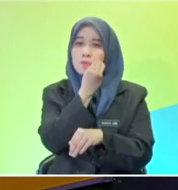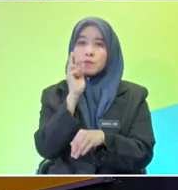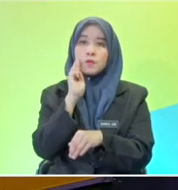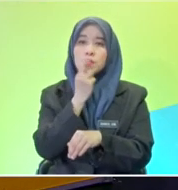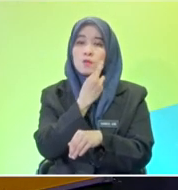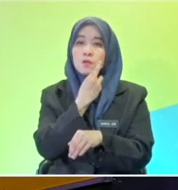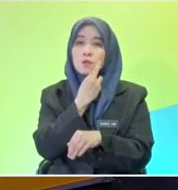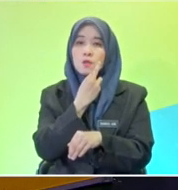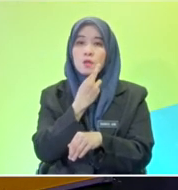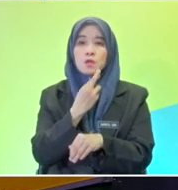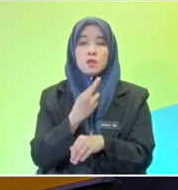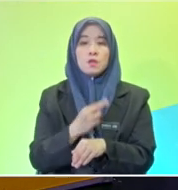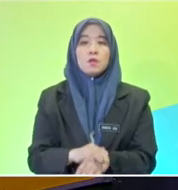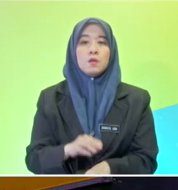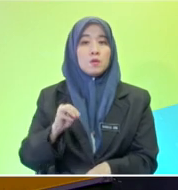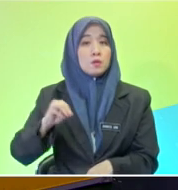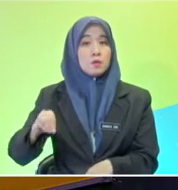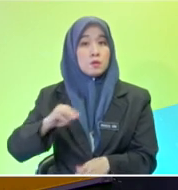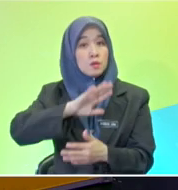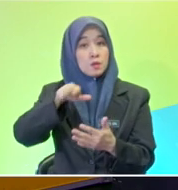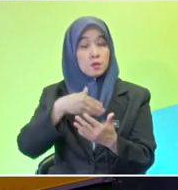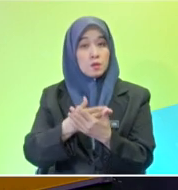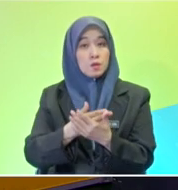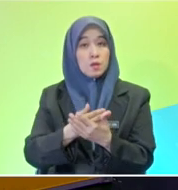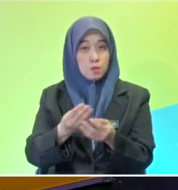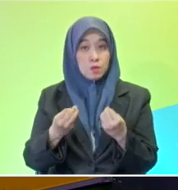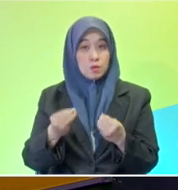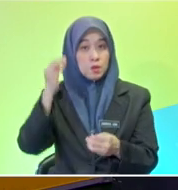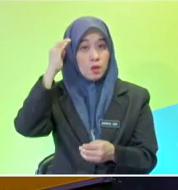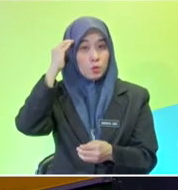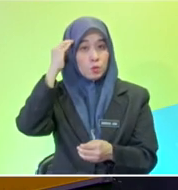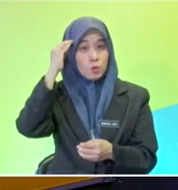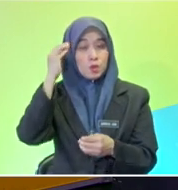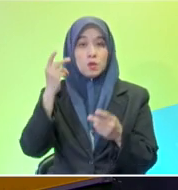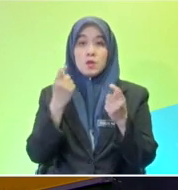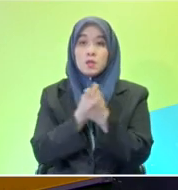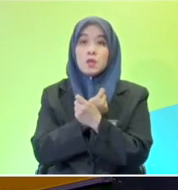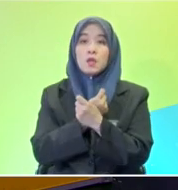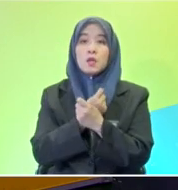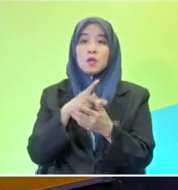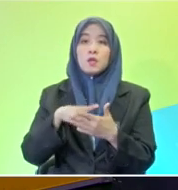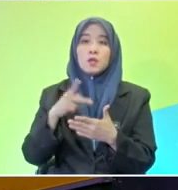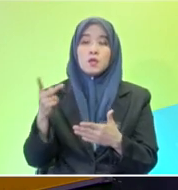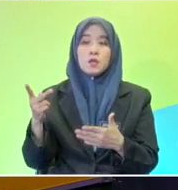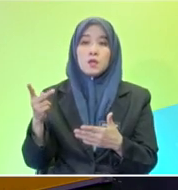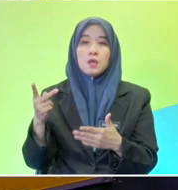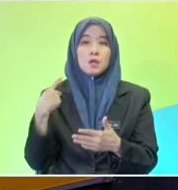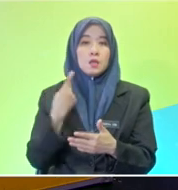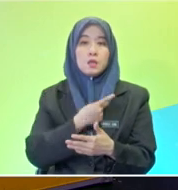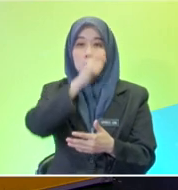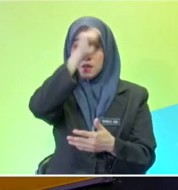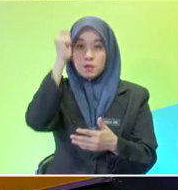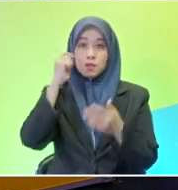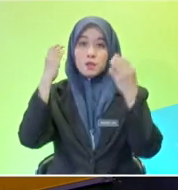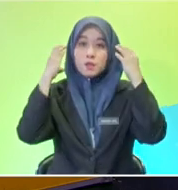TV KPM bagi slot tahap 1. Dan nak tahu tentang kandungan tanah, kita tanya je Cikgu Su kita. Boleh, boleh. Macam mana tu Cikgu Su? Apa